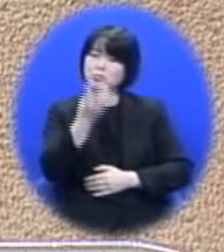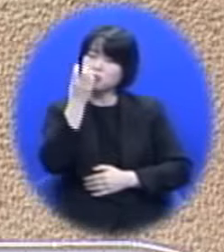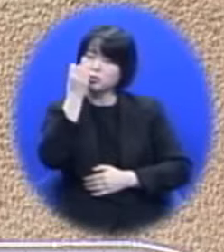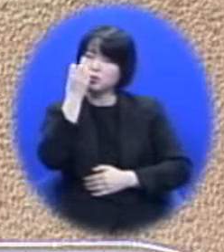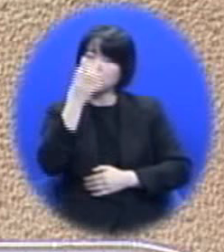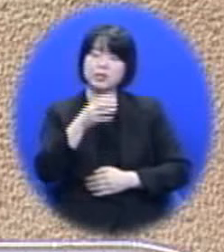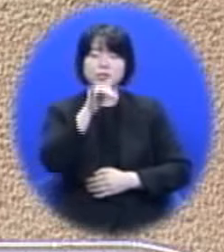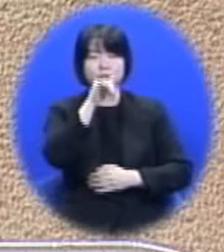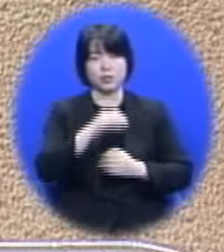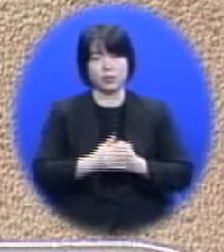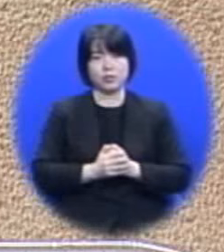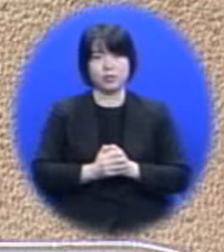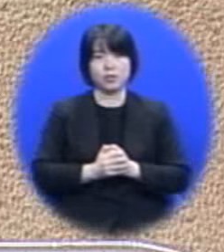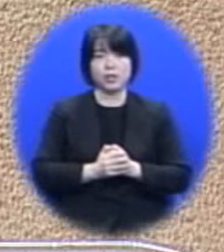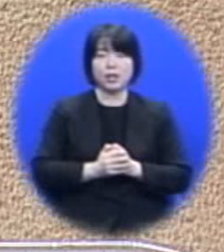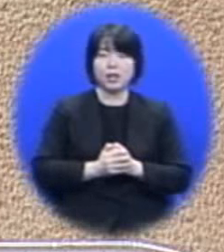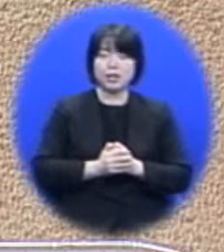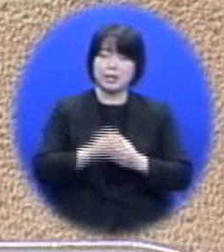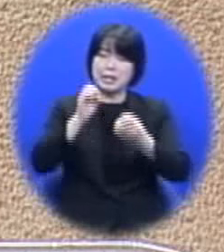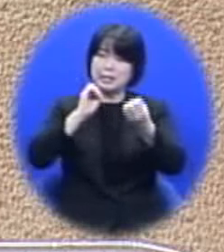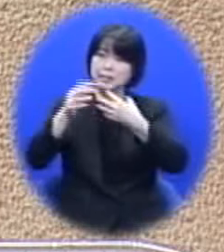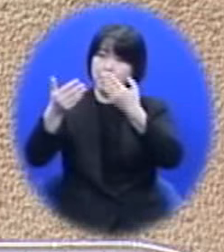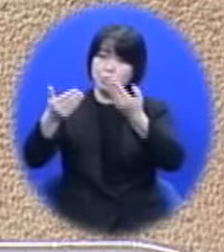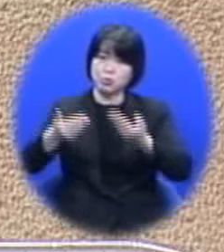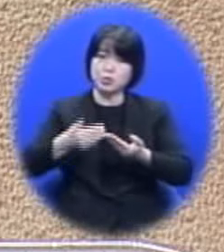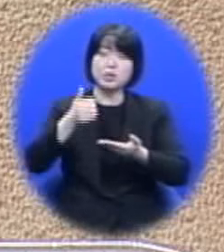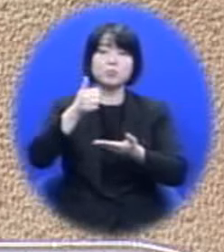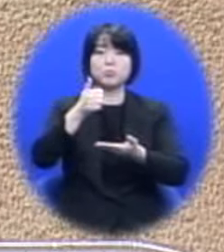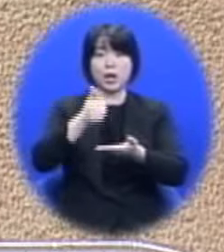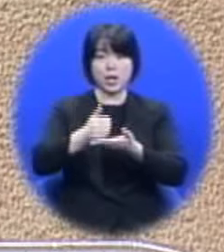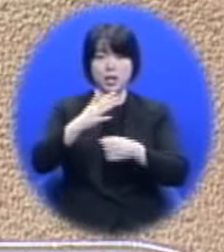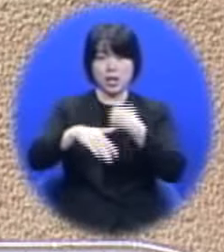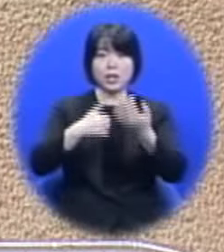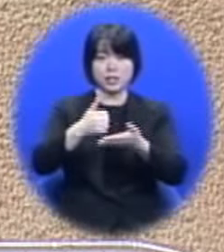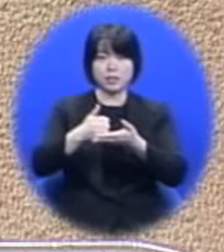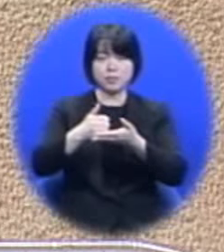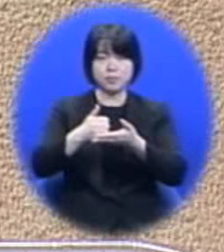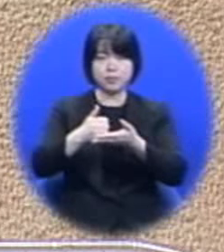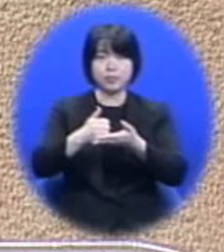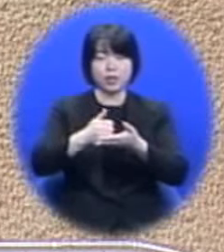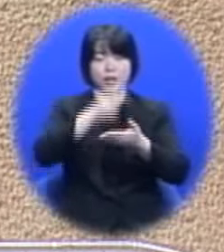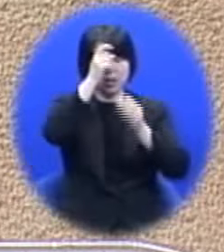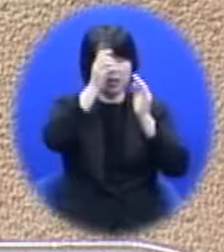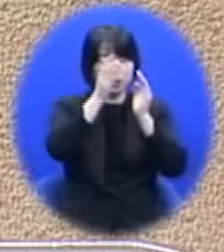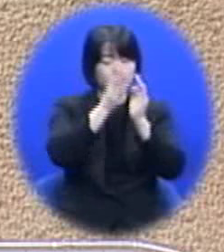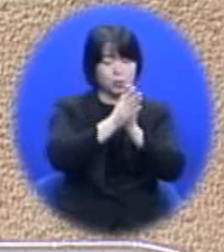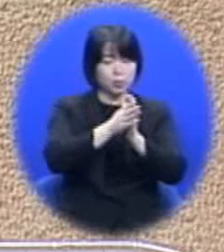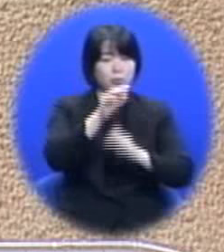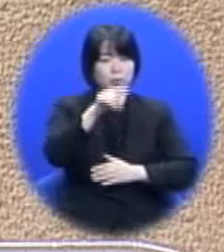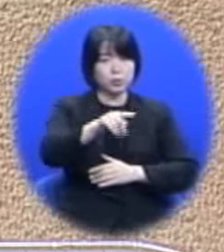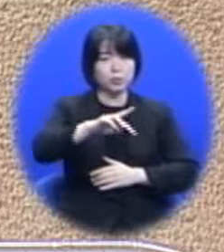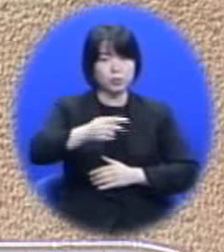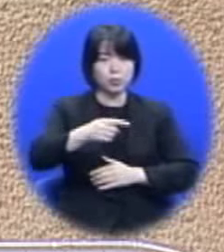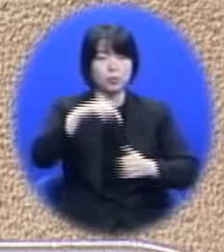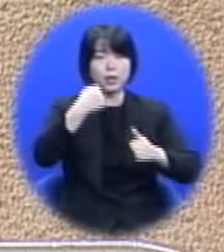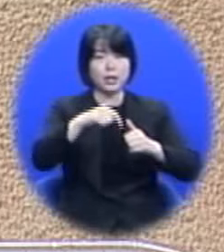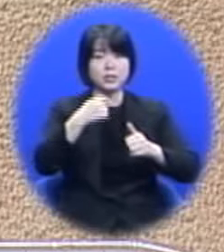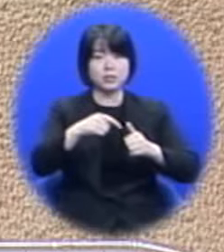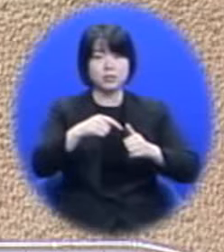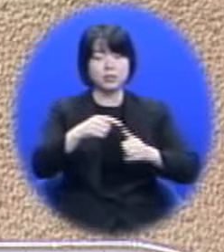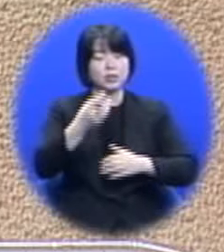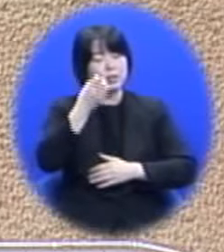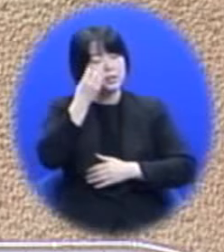이상해요. 아니 응답을 해 주실 분이 하나님이시면서 기도할 것까지도 가르친 것은 좀